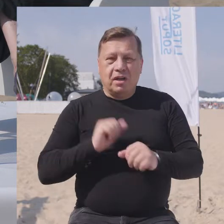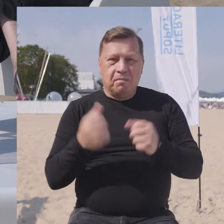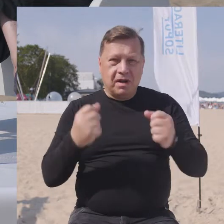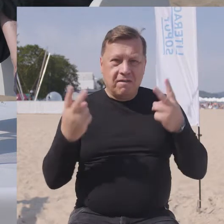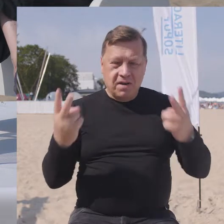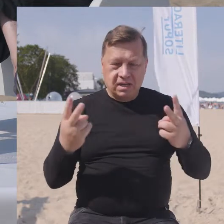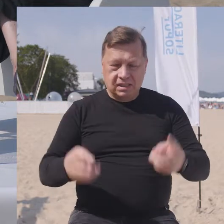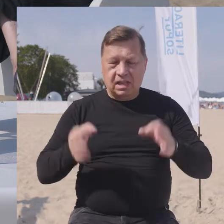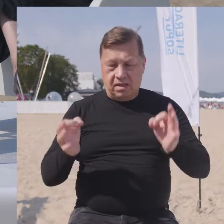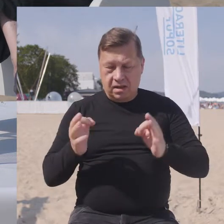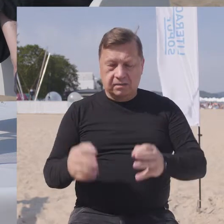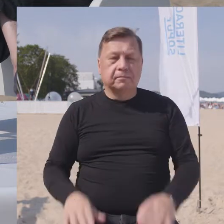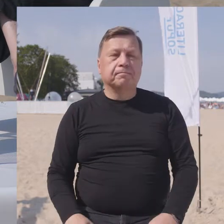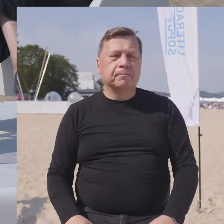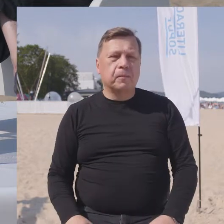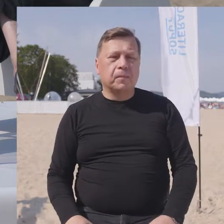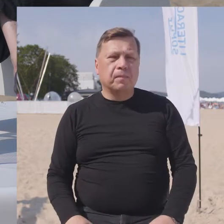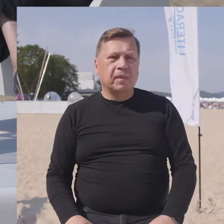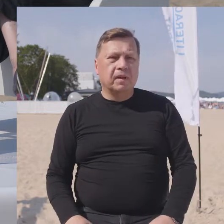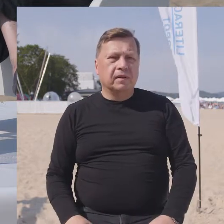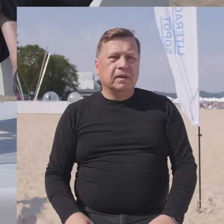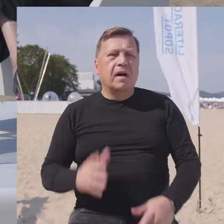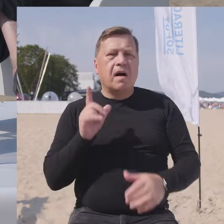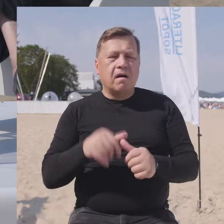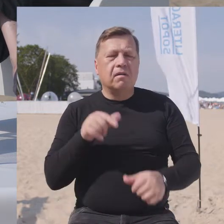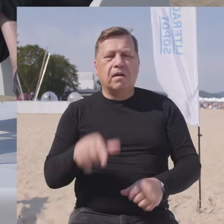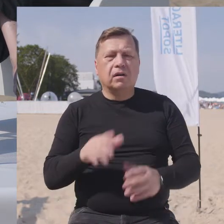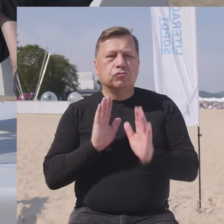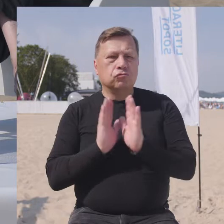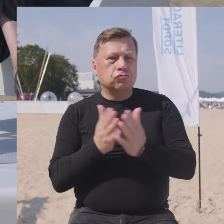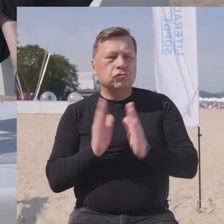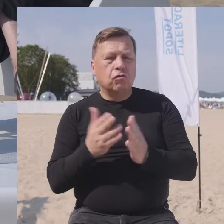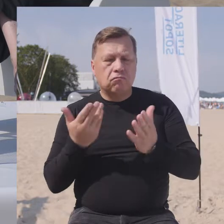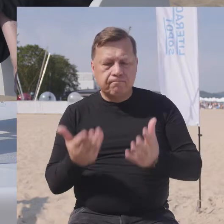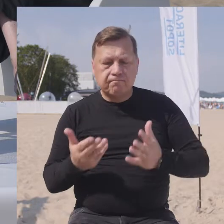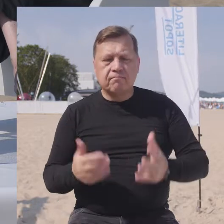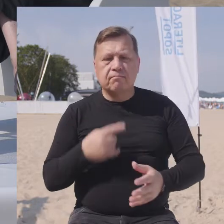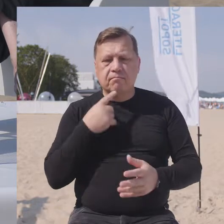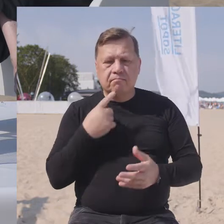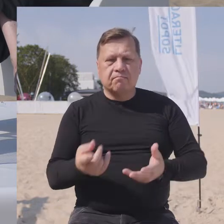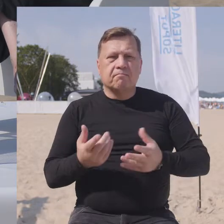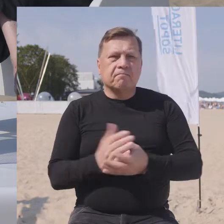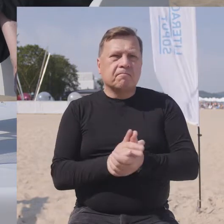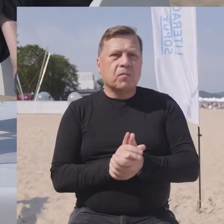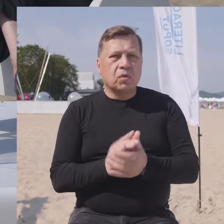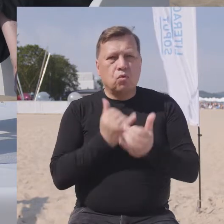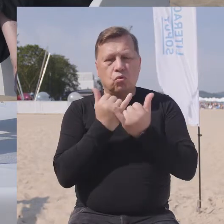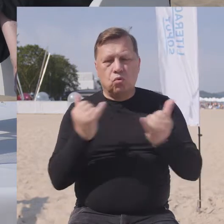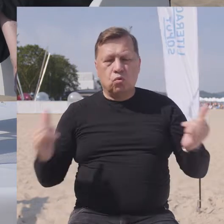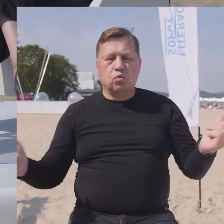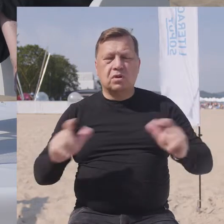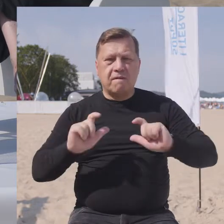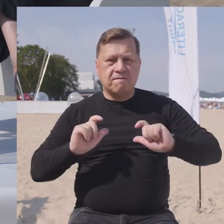nas tu i teraz, ale też jako o książce będącej odpowiedzią na różnego rodzaju wypadki i